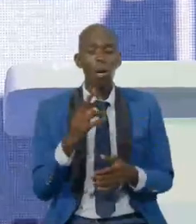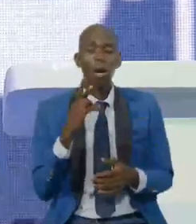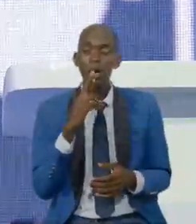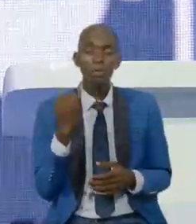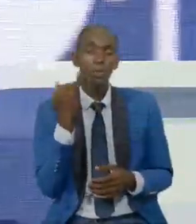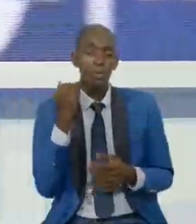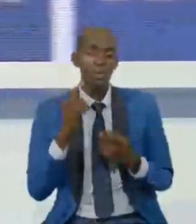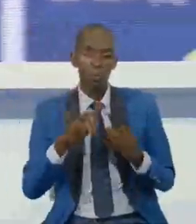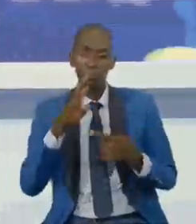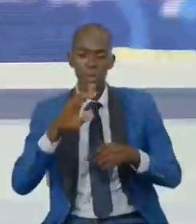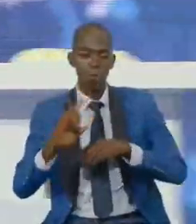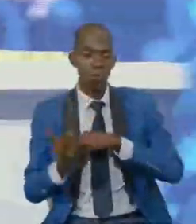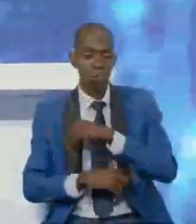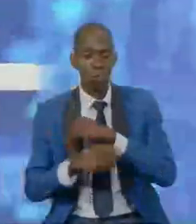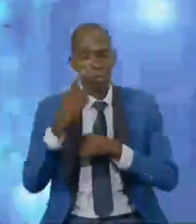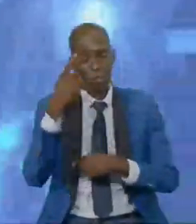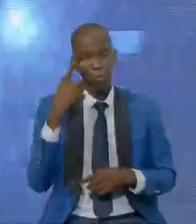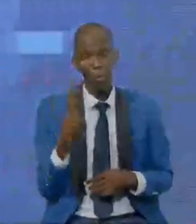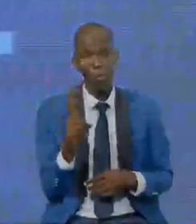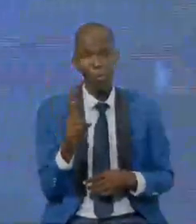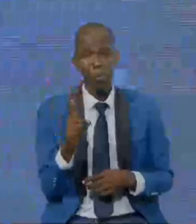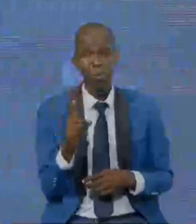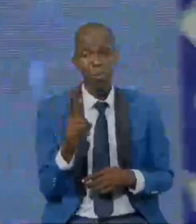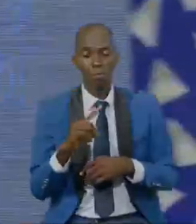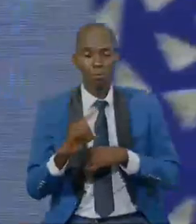Pour que le châtiment qui doit venir sur toi,